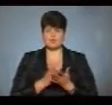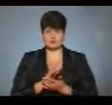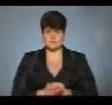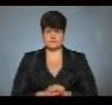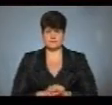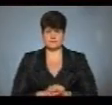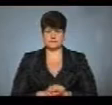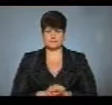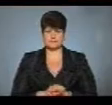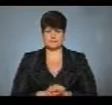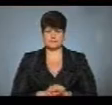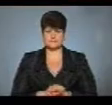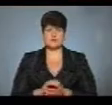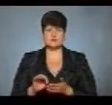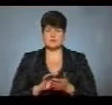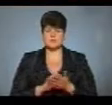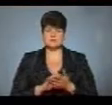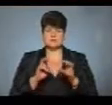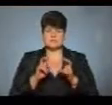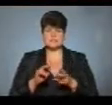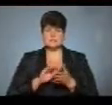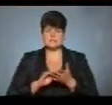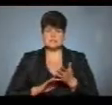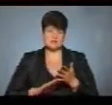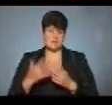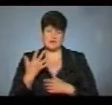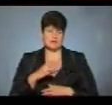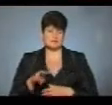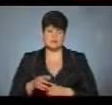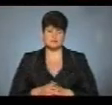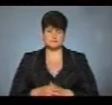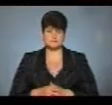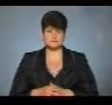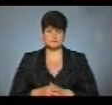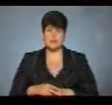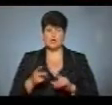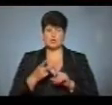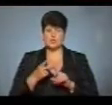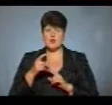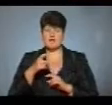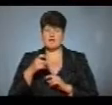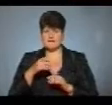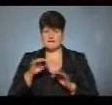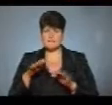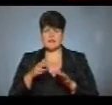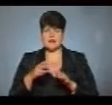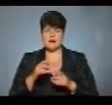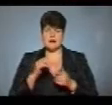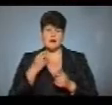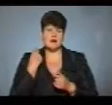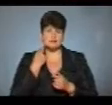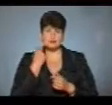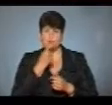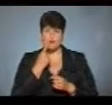буквально відразу сіли, почали писати заяву, 5 хвилин. Друга хвиля англомовного табору для підлітків стартувала